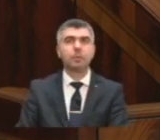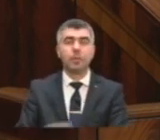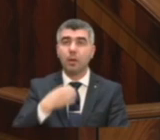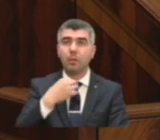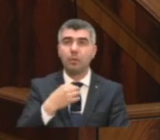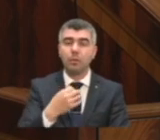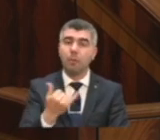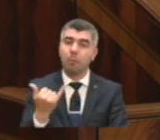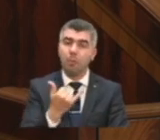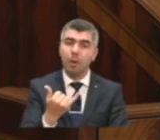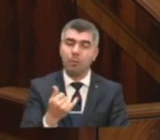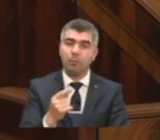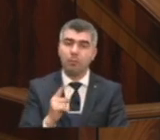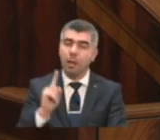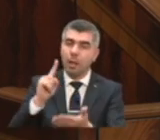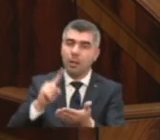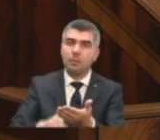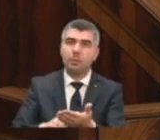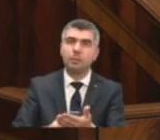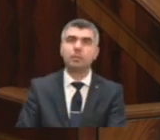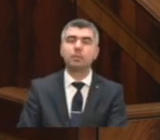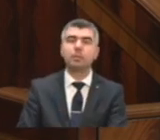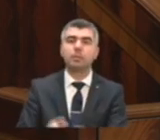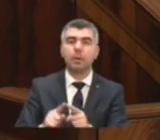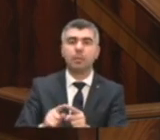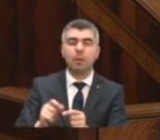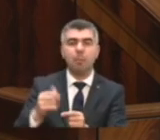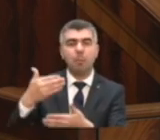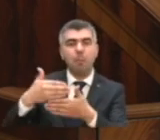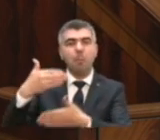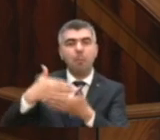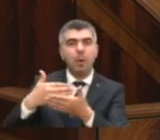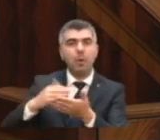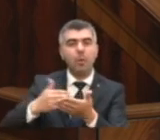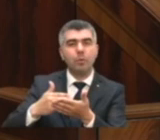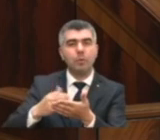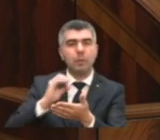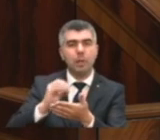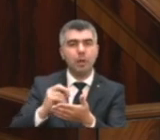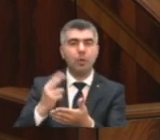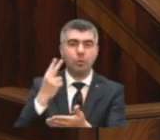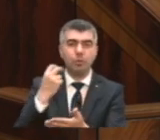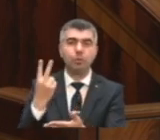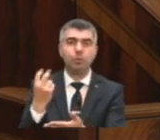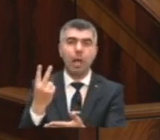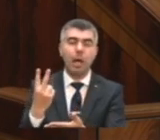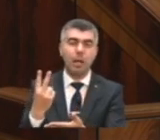منكم تلزموهم باش يبنيوا الخزانات باش نوصلوا ل 60 يوم ديال